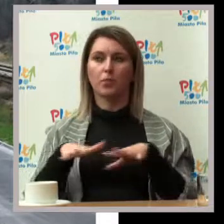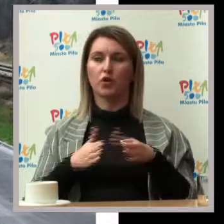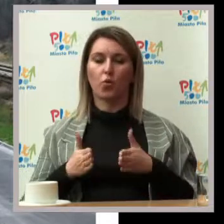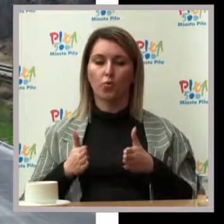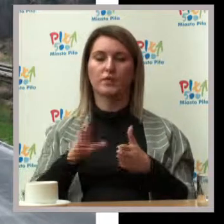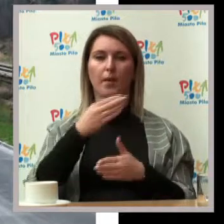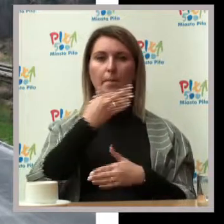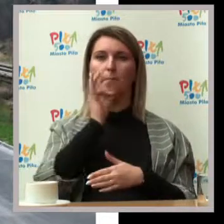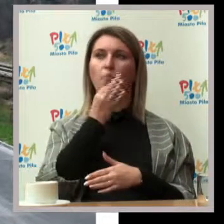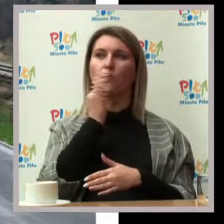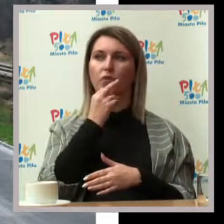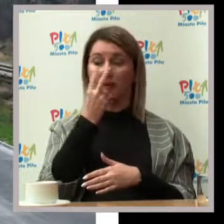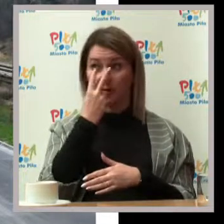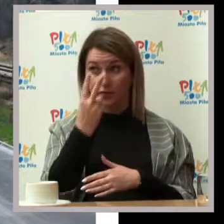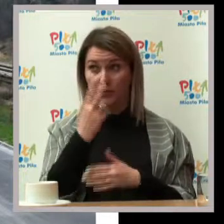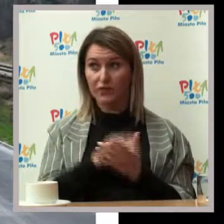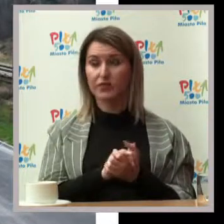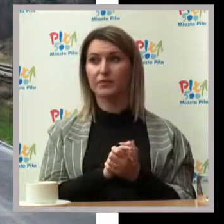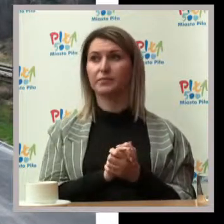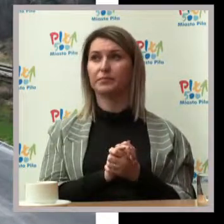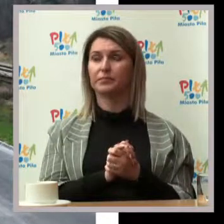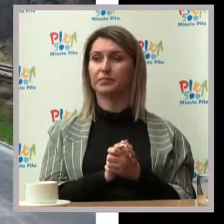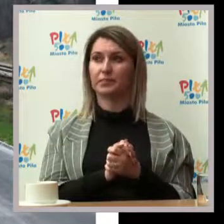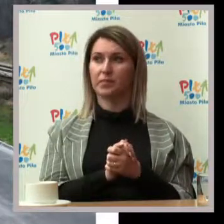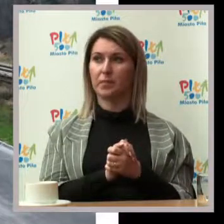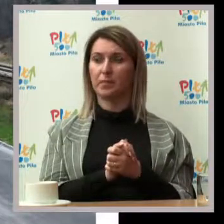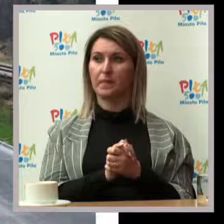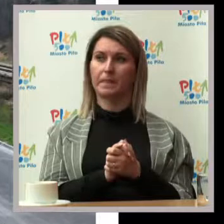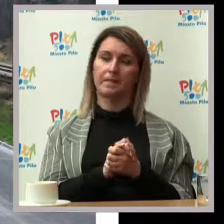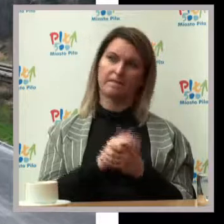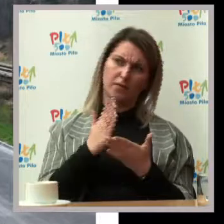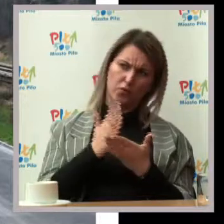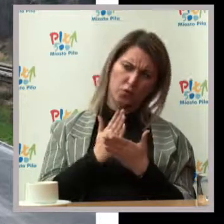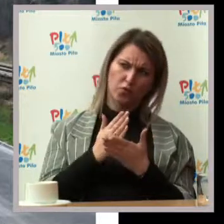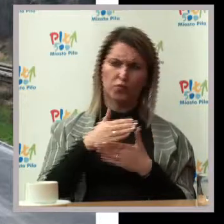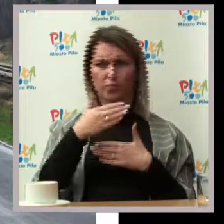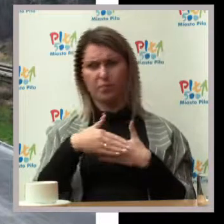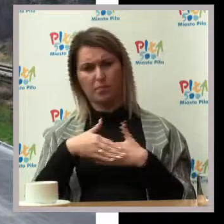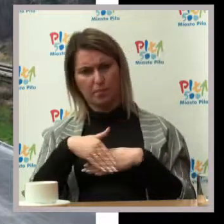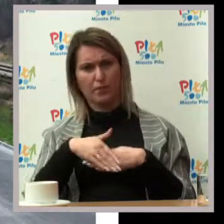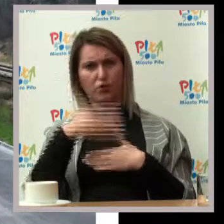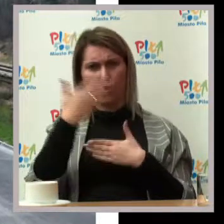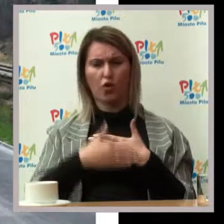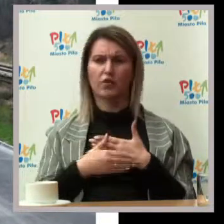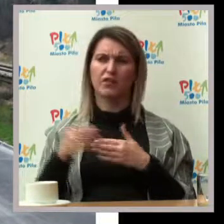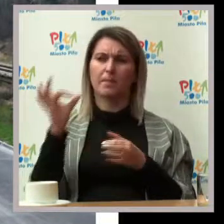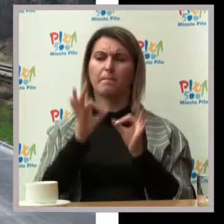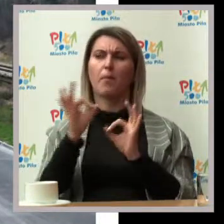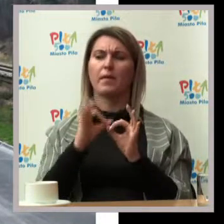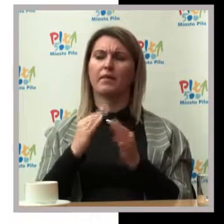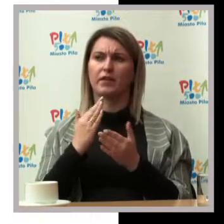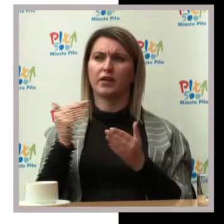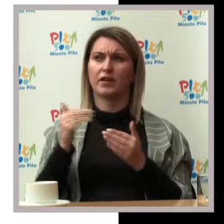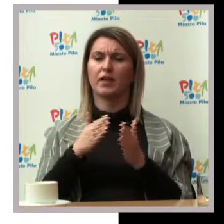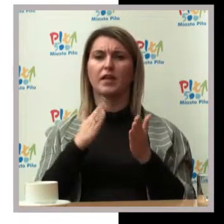ulica Młodych. Jak Państwo widzicie, właściwie zakończona, drobne elementy, które pozostały nam do zrealizowania na